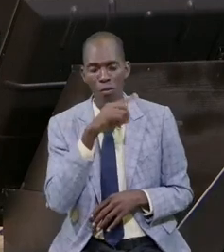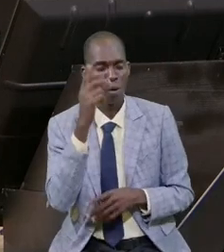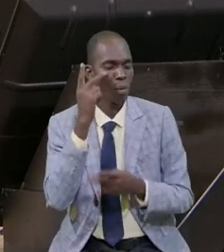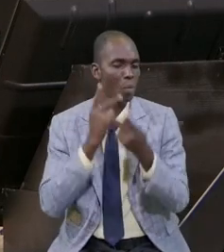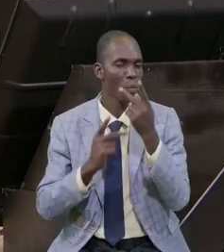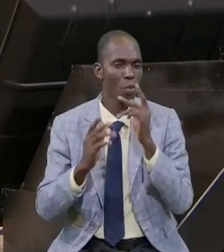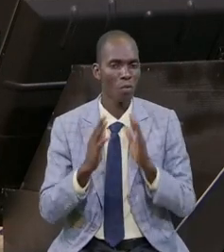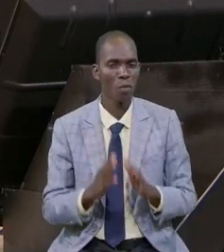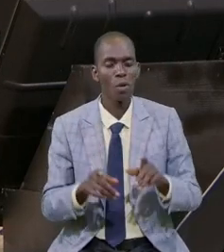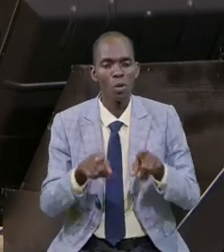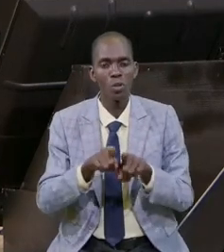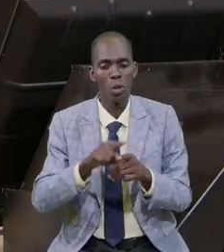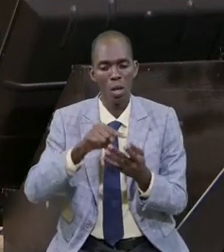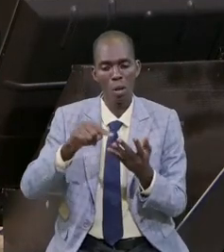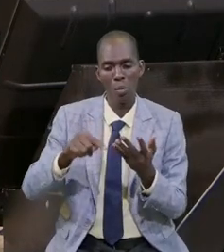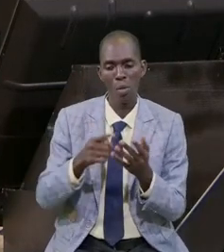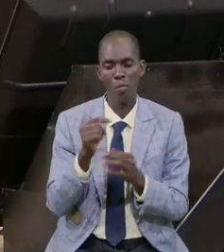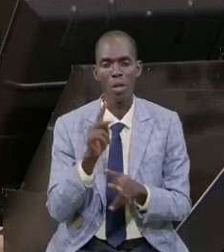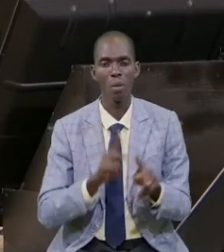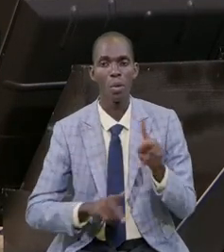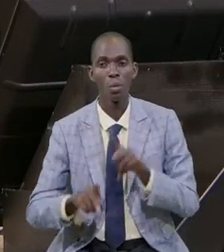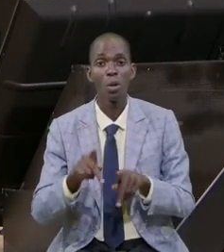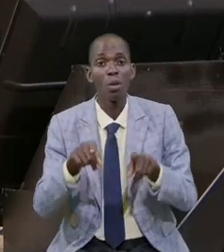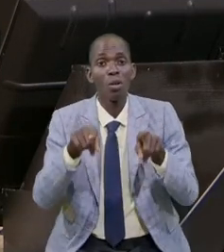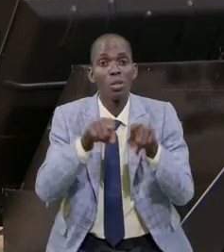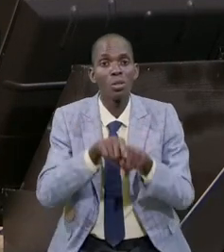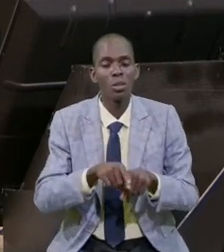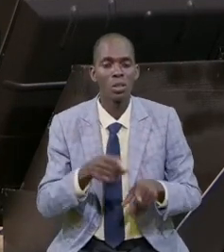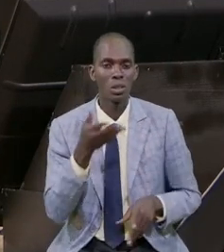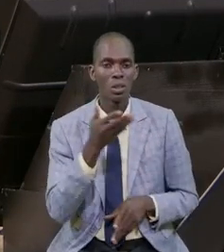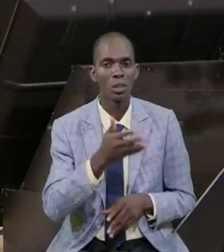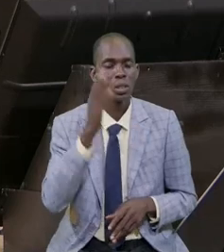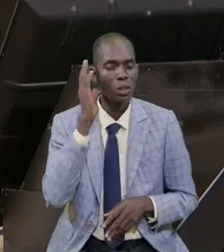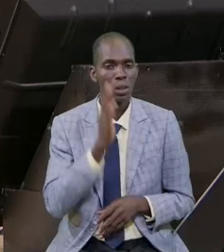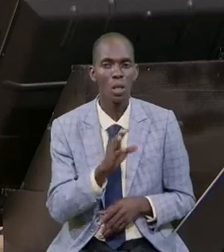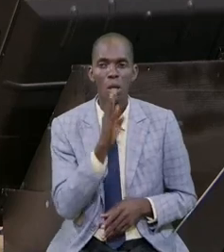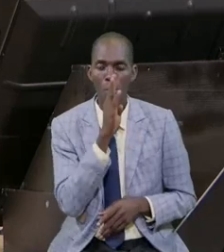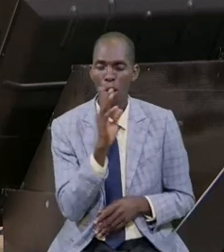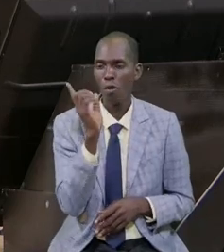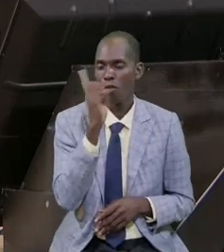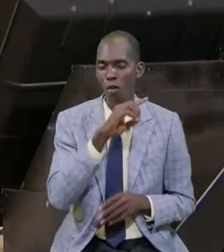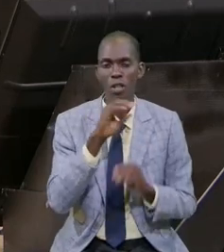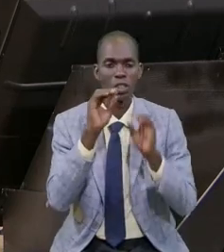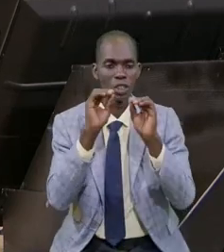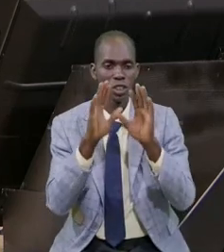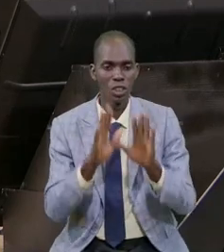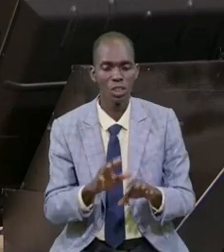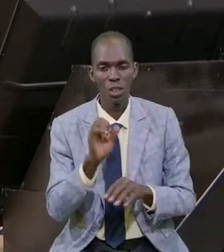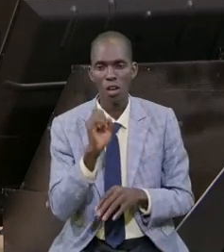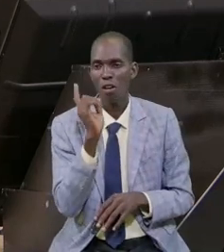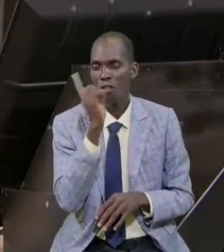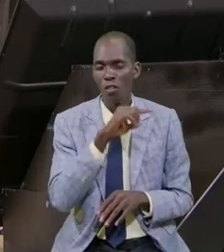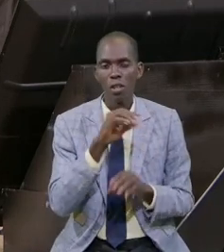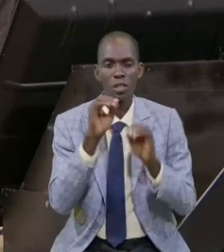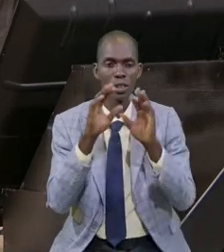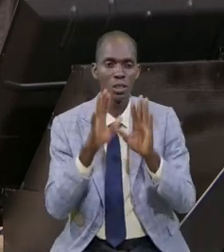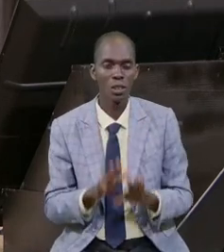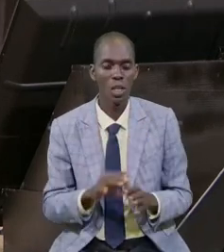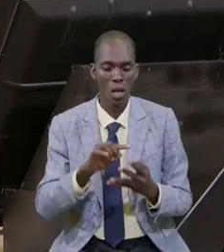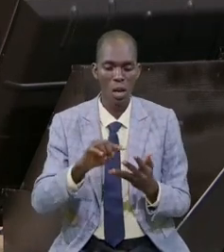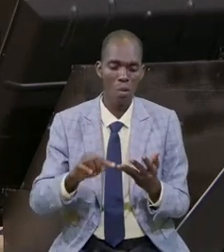Et il y a eu parmi le peuple de faux prophètes. Il y aura de même parmi vous de faux docteurs.